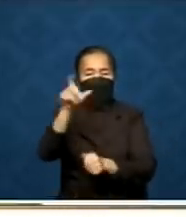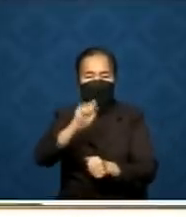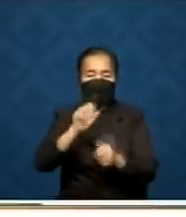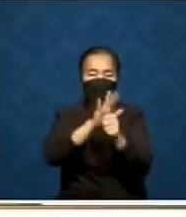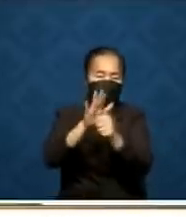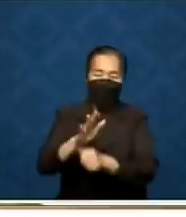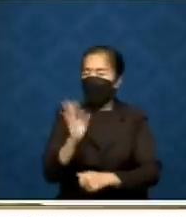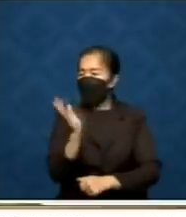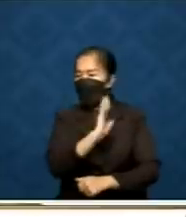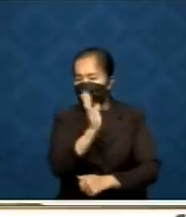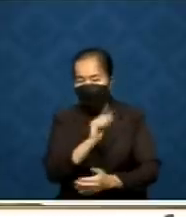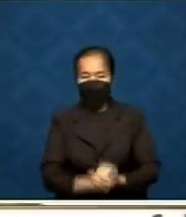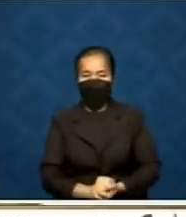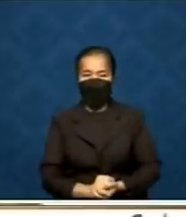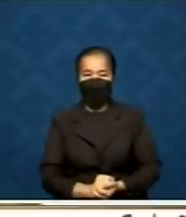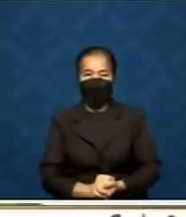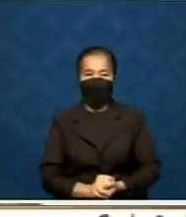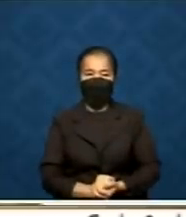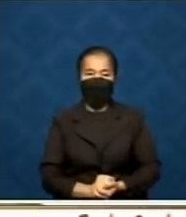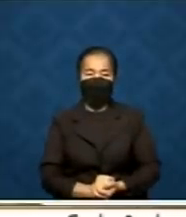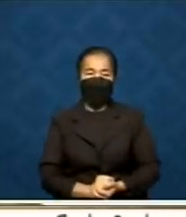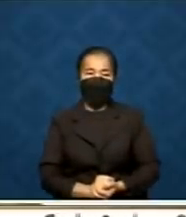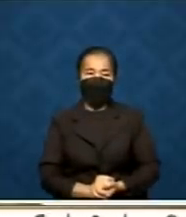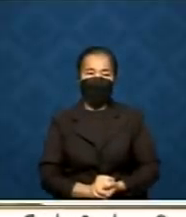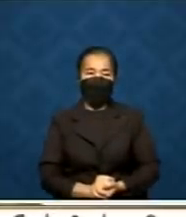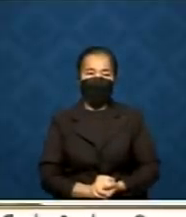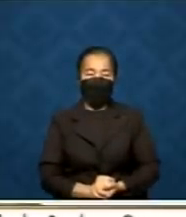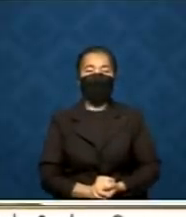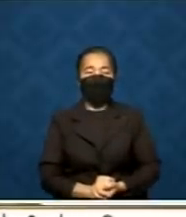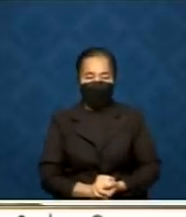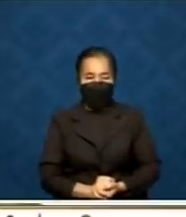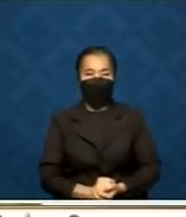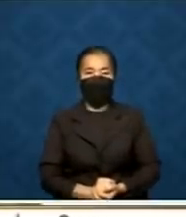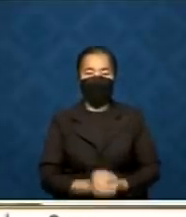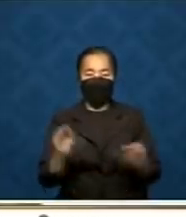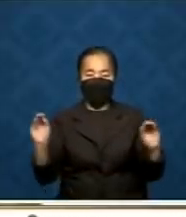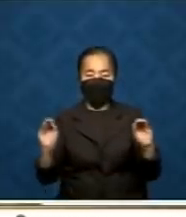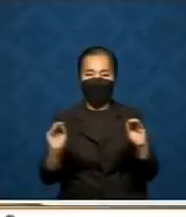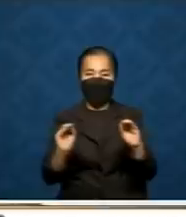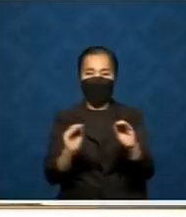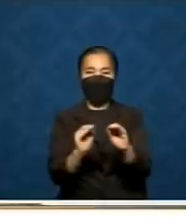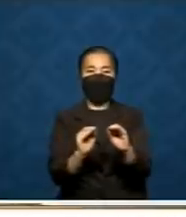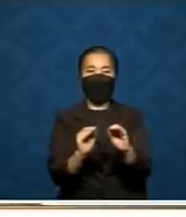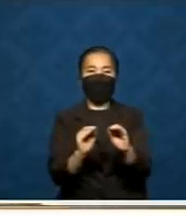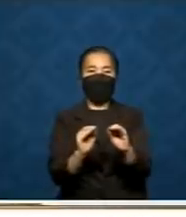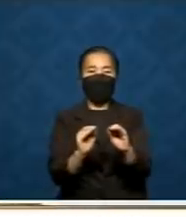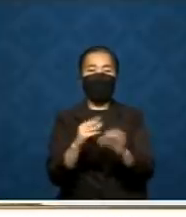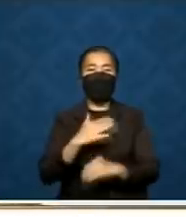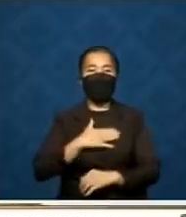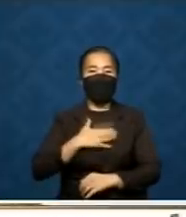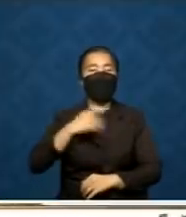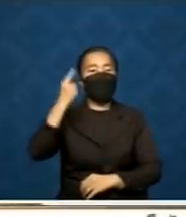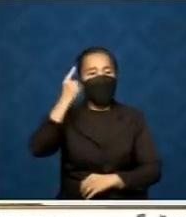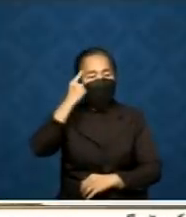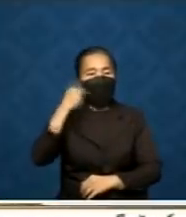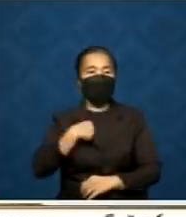ท่านเมื่อใช้ไม่ได้จะเอาล่ะทีนี้ก็มาถึงจุดสุดท้ายที่ผมเชื่อว่าท่านมี